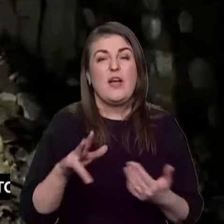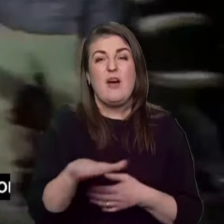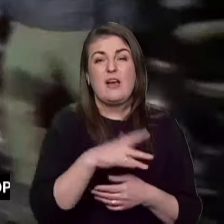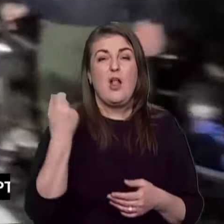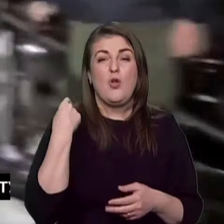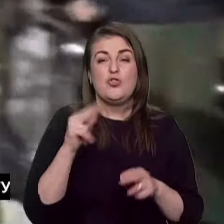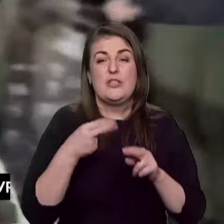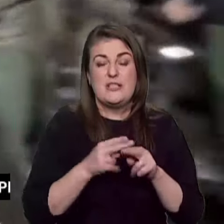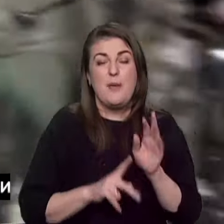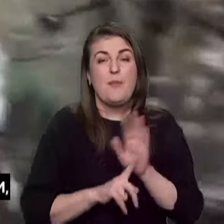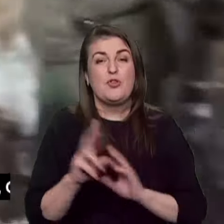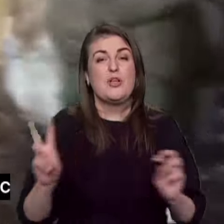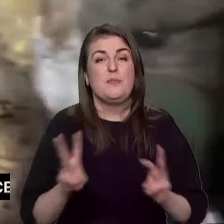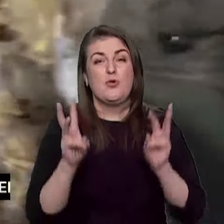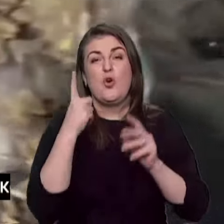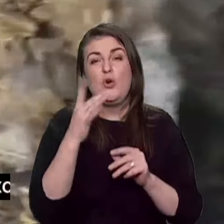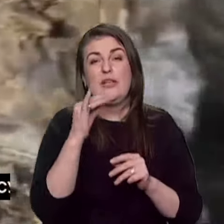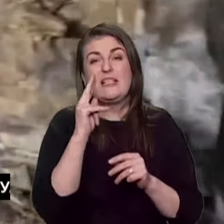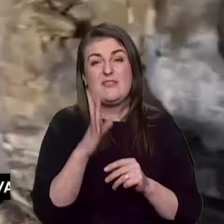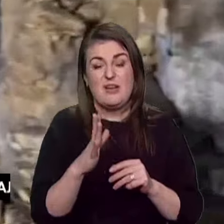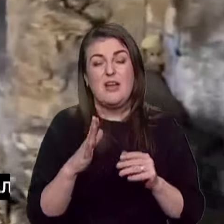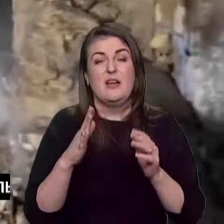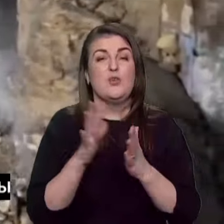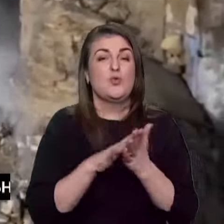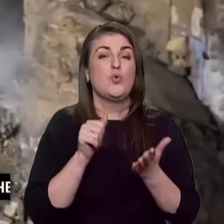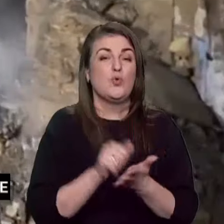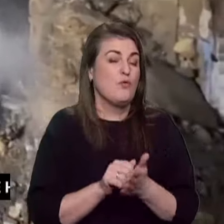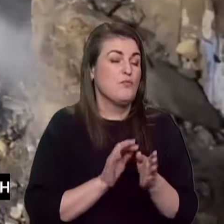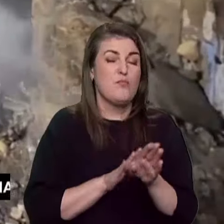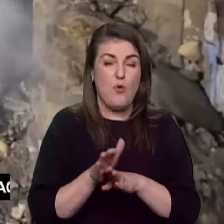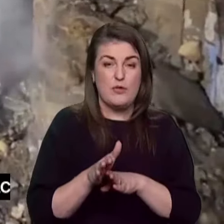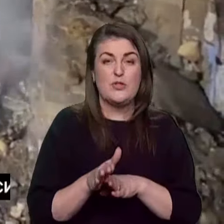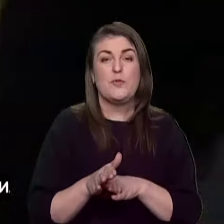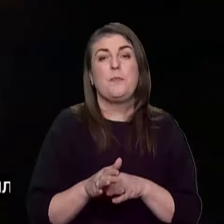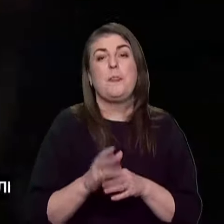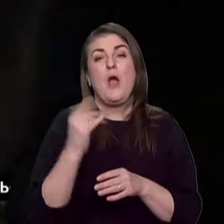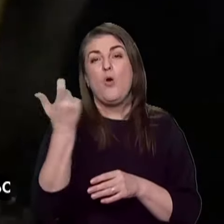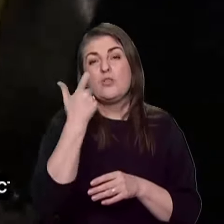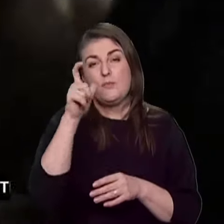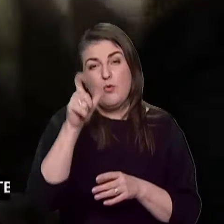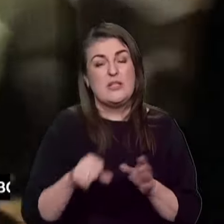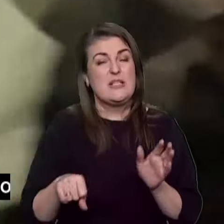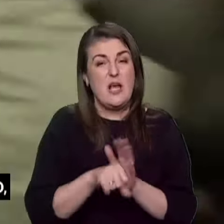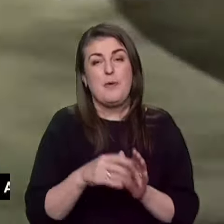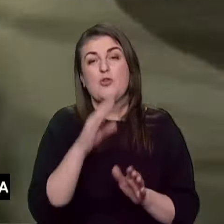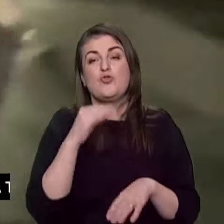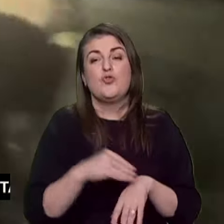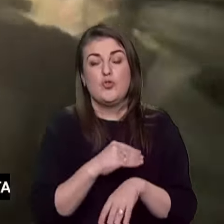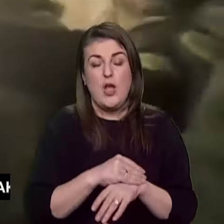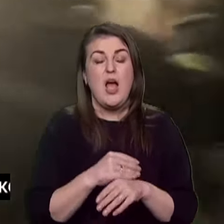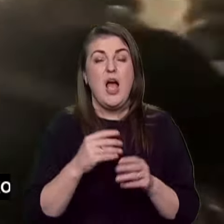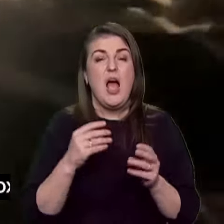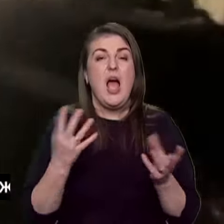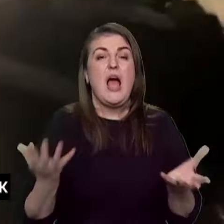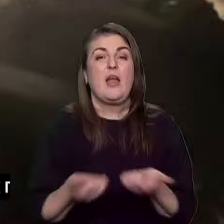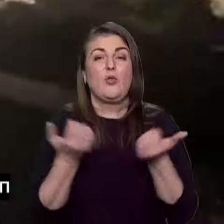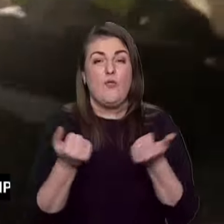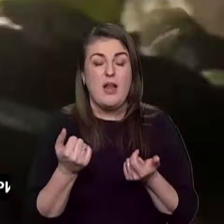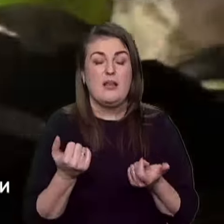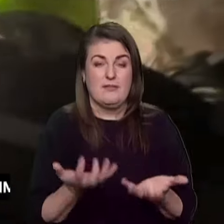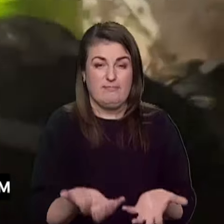це почалася пожежа. Одна з квартир будинку зруйнована повністю. І господар загинув. Його дружину рятувальники дістали з-під